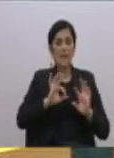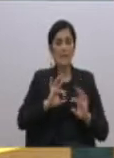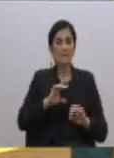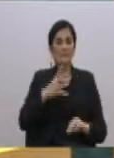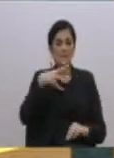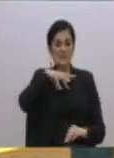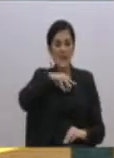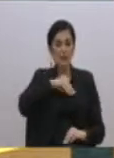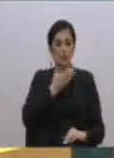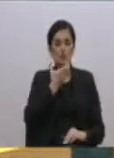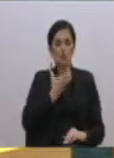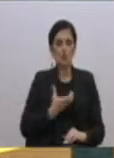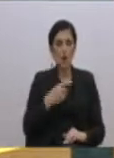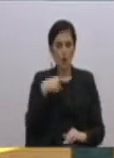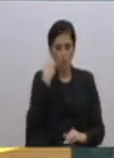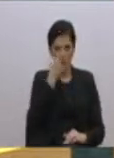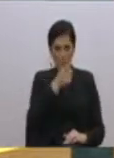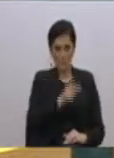პირები.